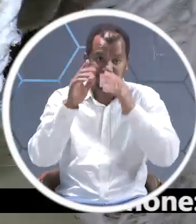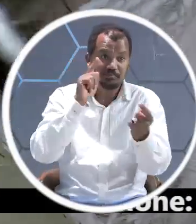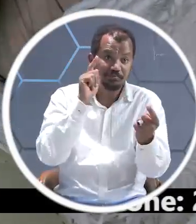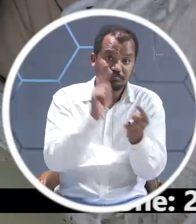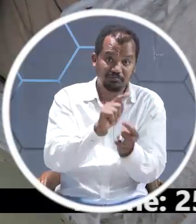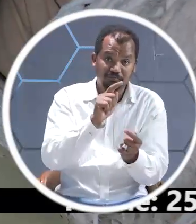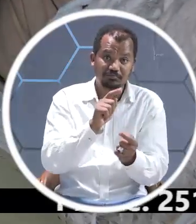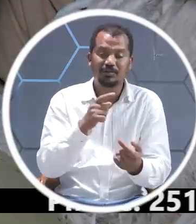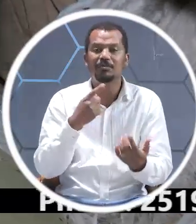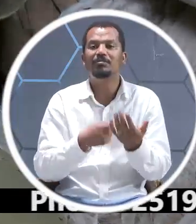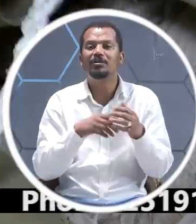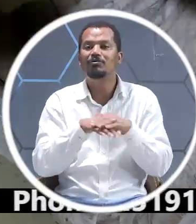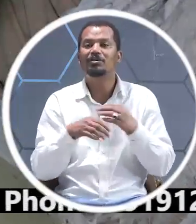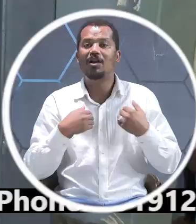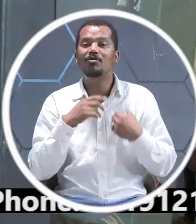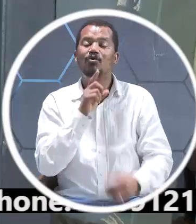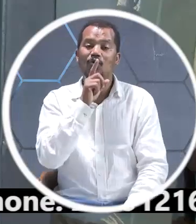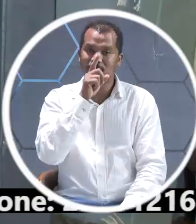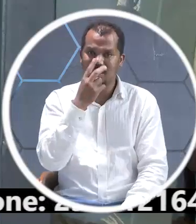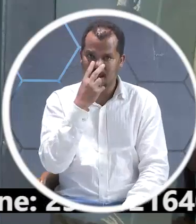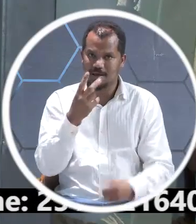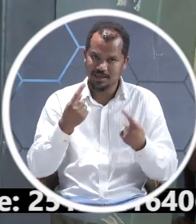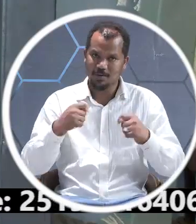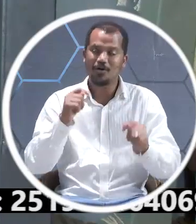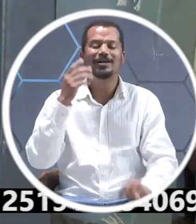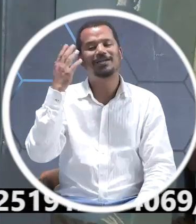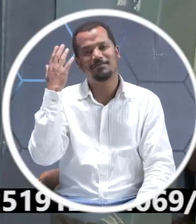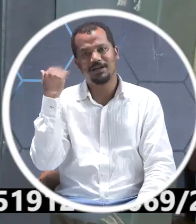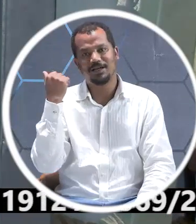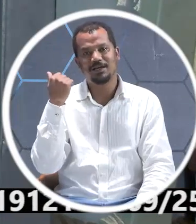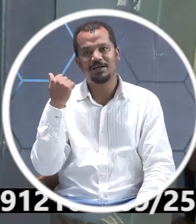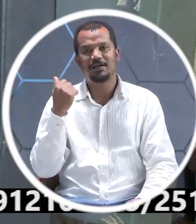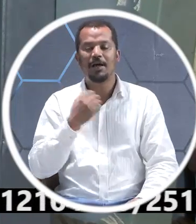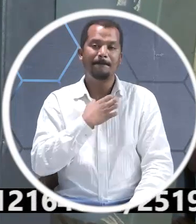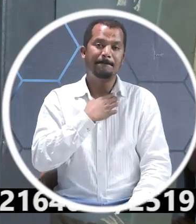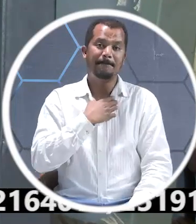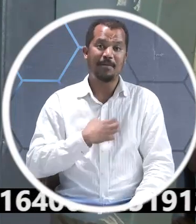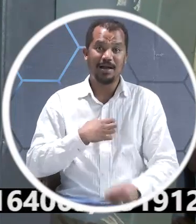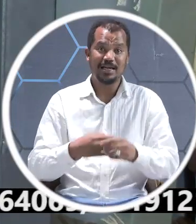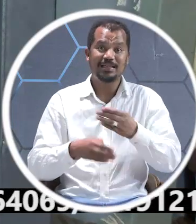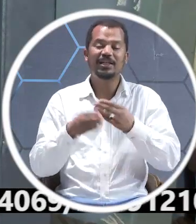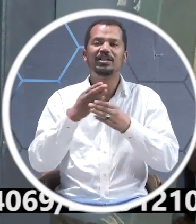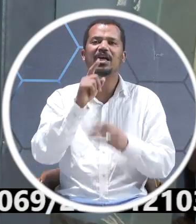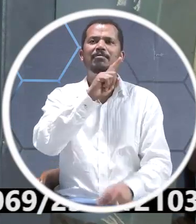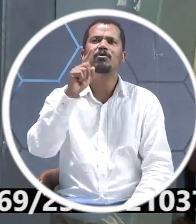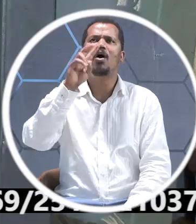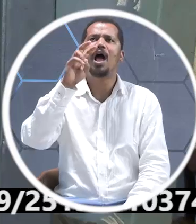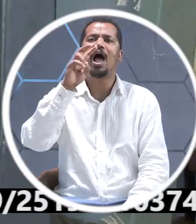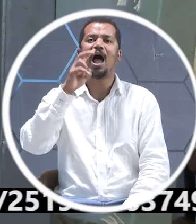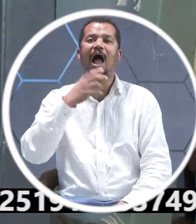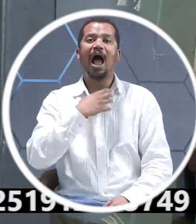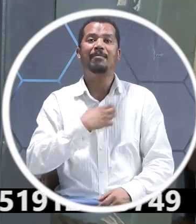ችግር ገጥሞት በዛ ያለውን ሁኔታ ለማየት እየሞከርን ነበር። በአባልነት ደረጃ ከ120